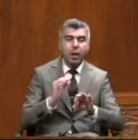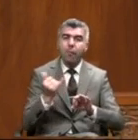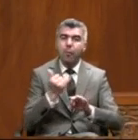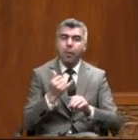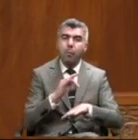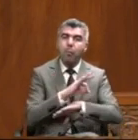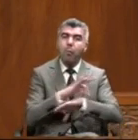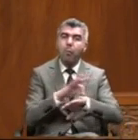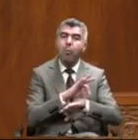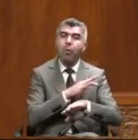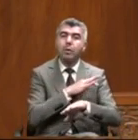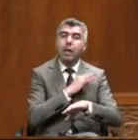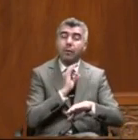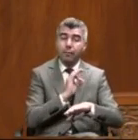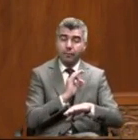الموظفين